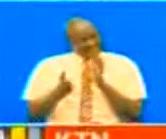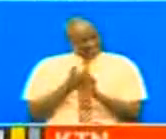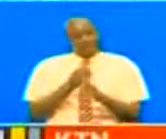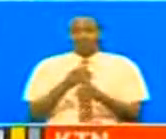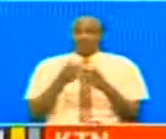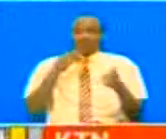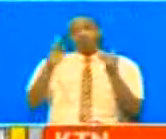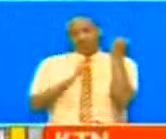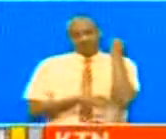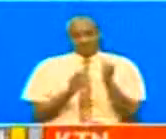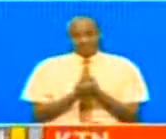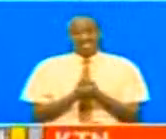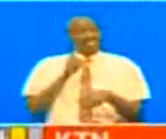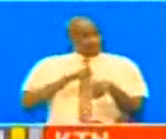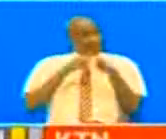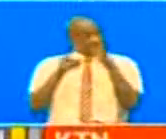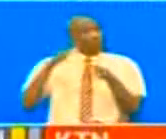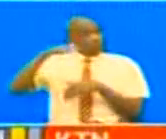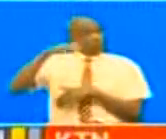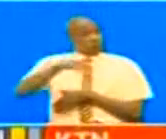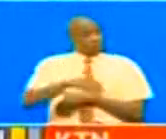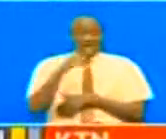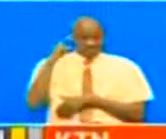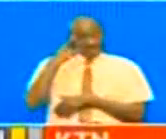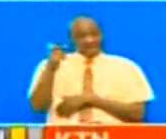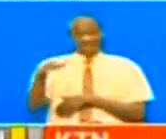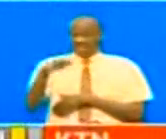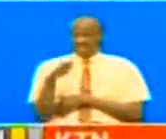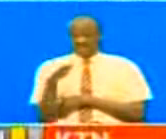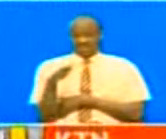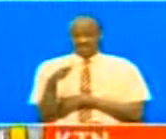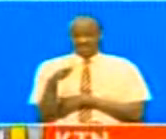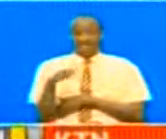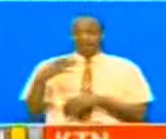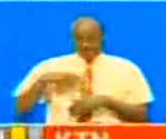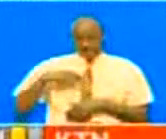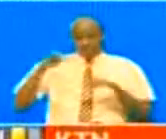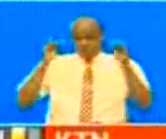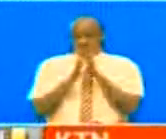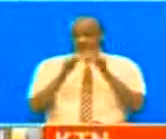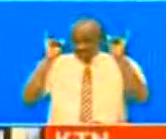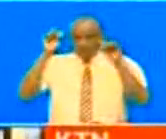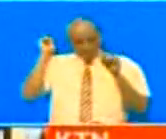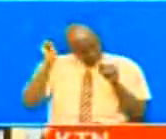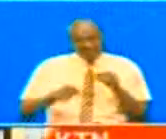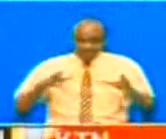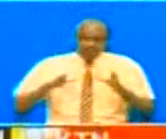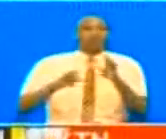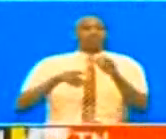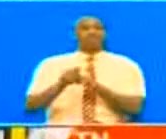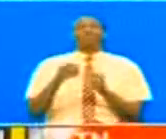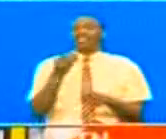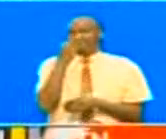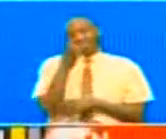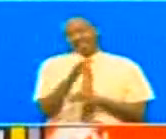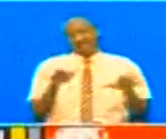hatari. Vile kunaelekea sasa, ikiendelea hivi kwa miezi mingine 6 ama 4, wafugaji wataingia mashamba na lazima sasa.